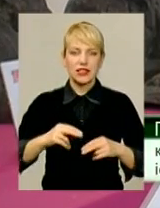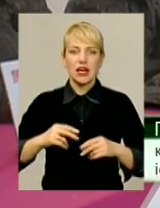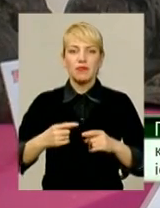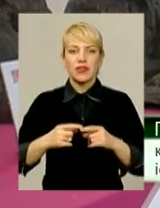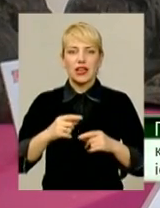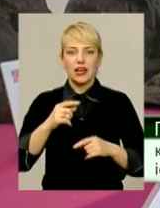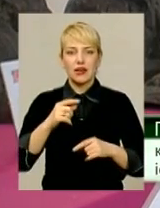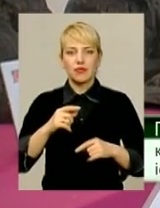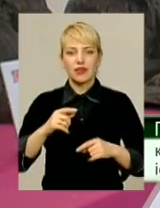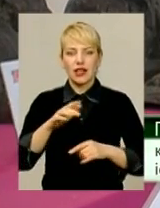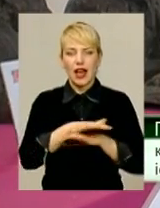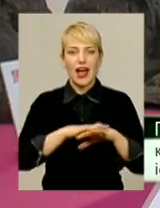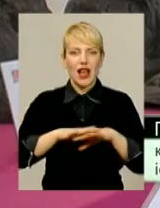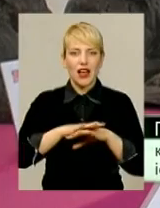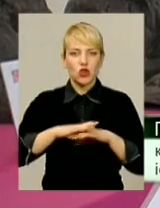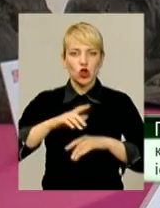бо етнографія – це